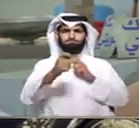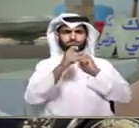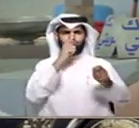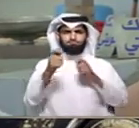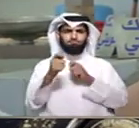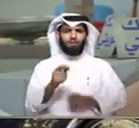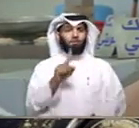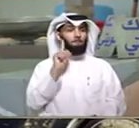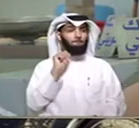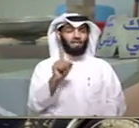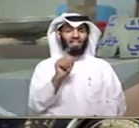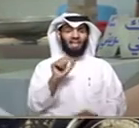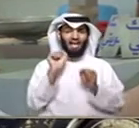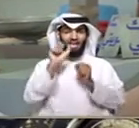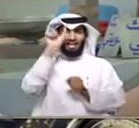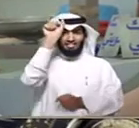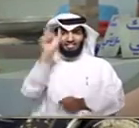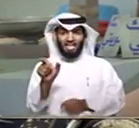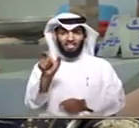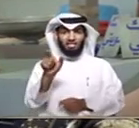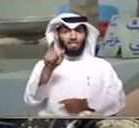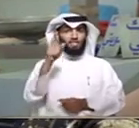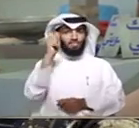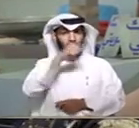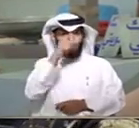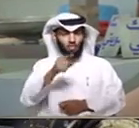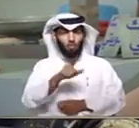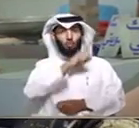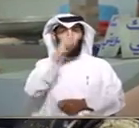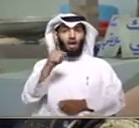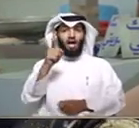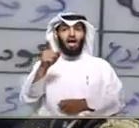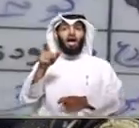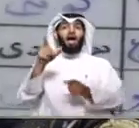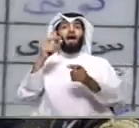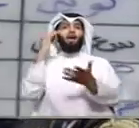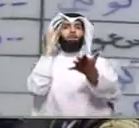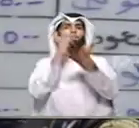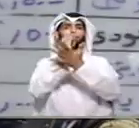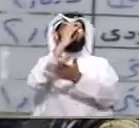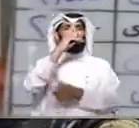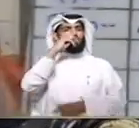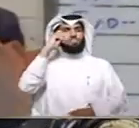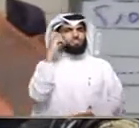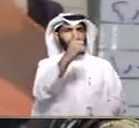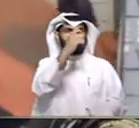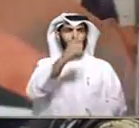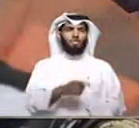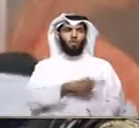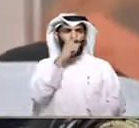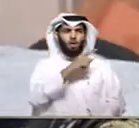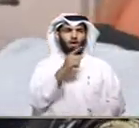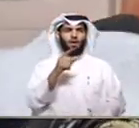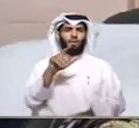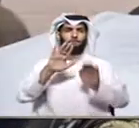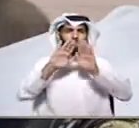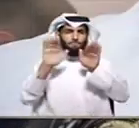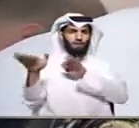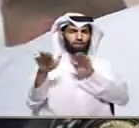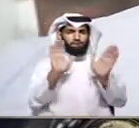تخص بس المخالف نفسه، تخص المخالف اللي في المحل وصاحب الترخيص. الجولة أسفرت عن ضبط